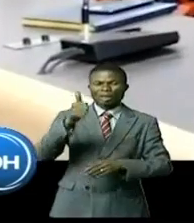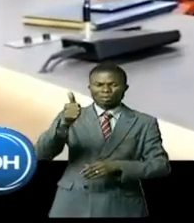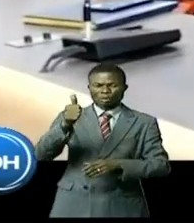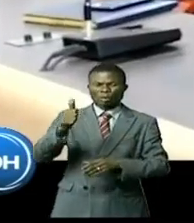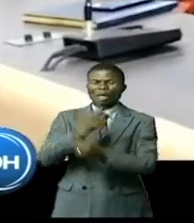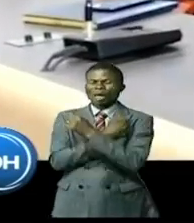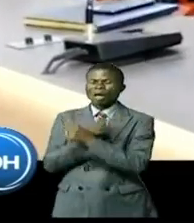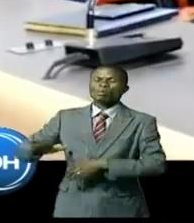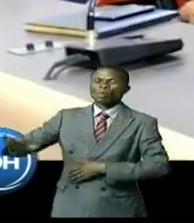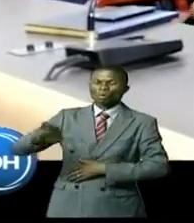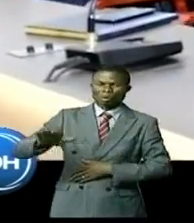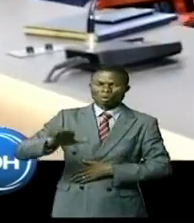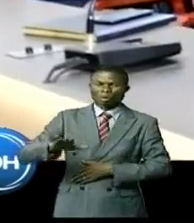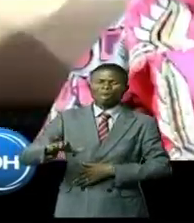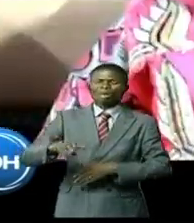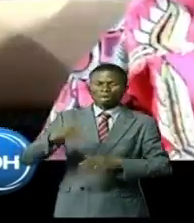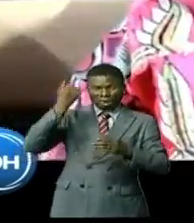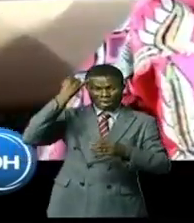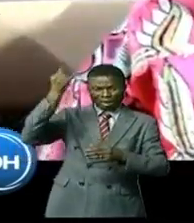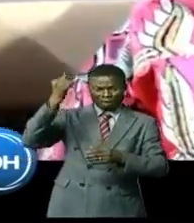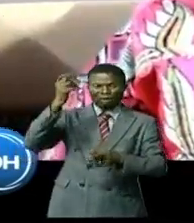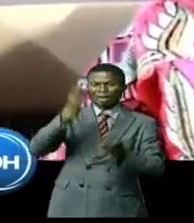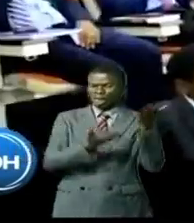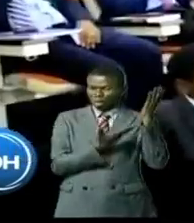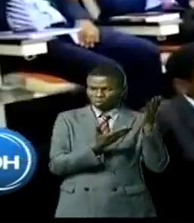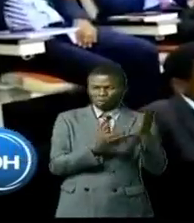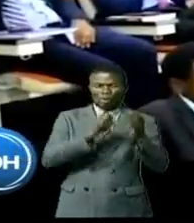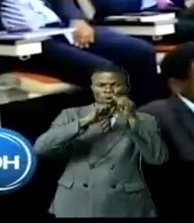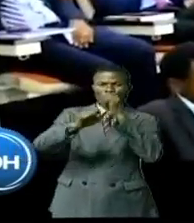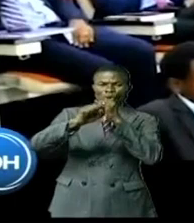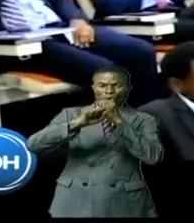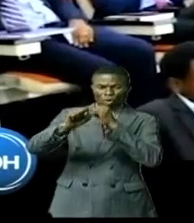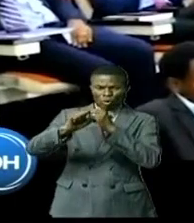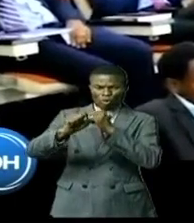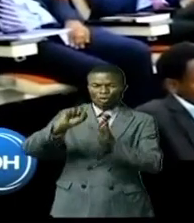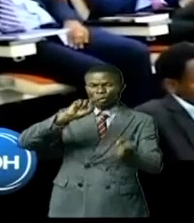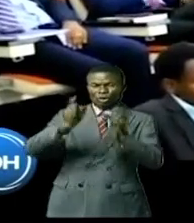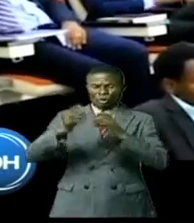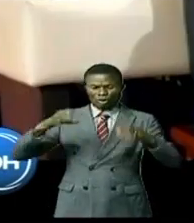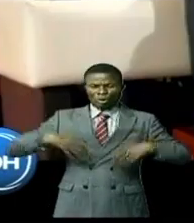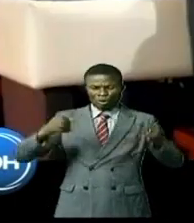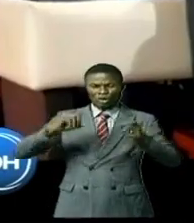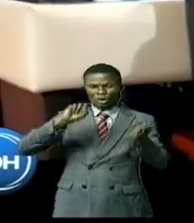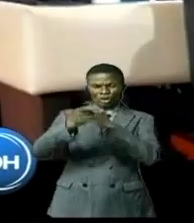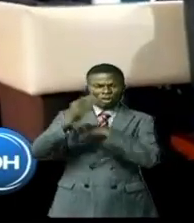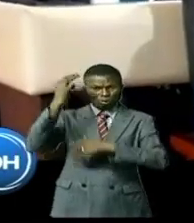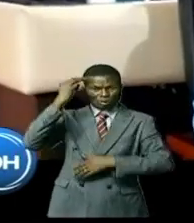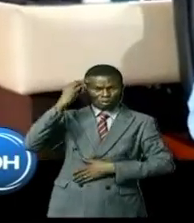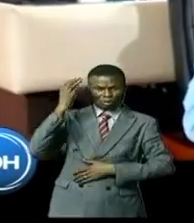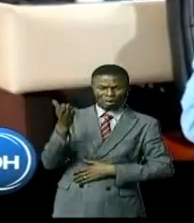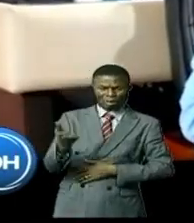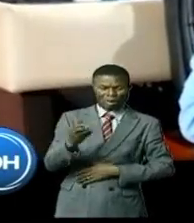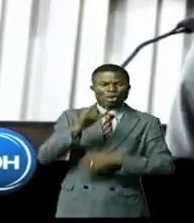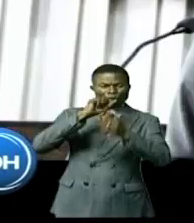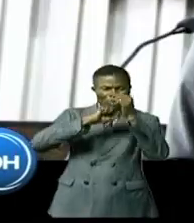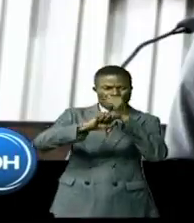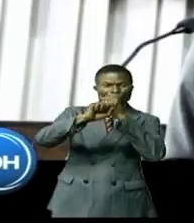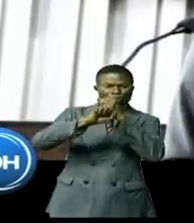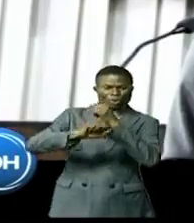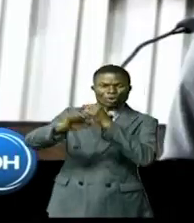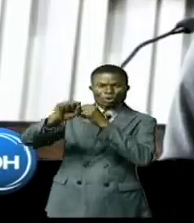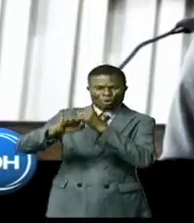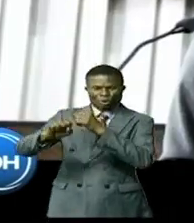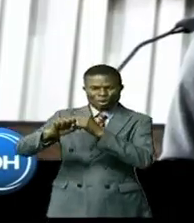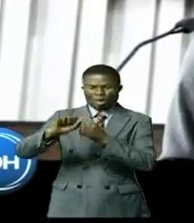patriotisme exemplaire. Telles étaient les orientations phares de la campagne de l'éducation civique sur le changement des mentalités. Cette campagne est d'un